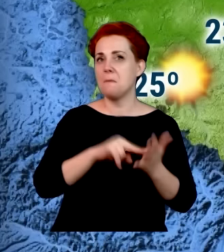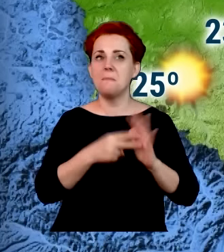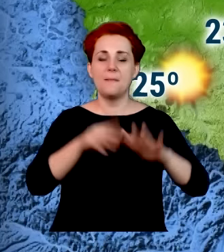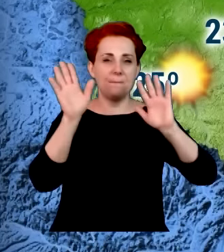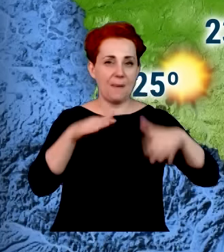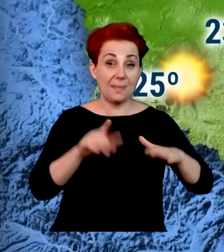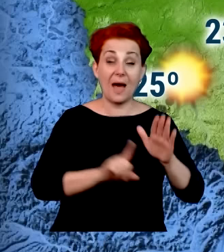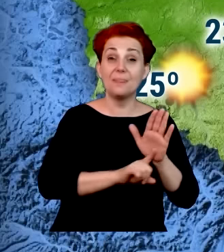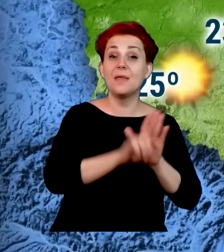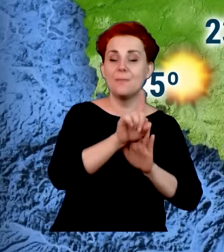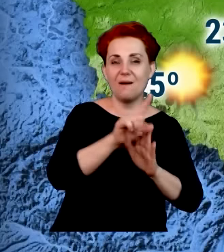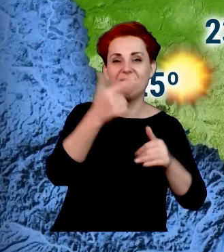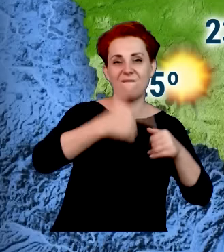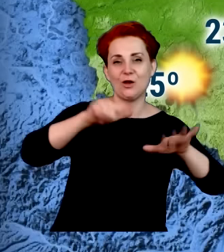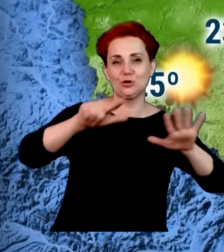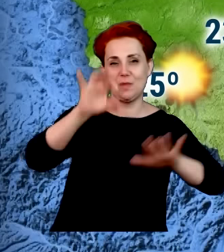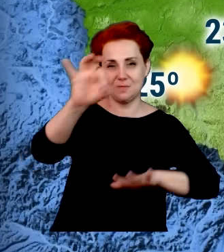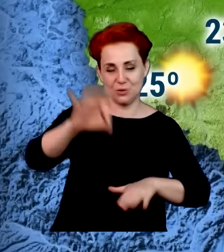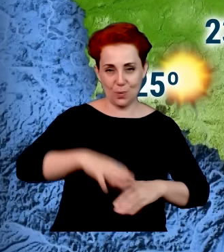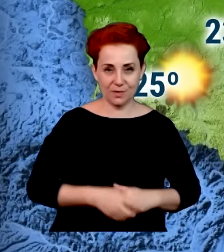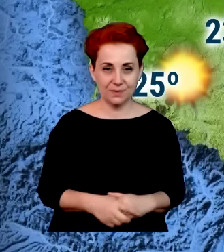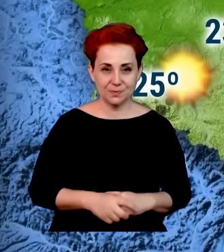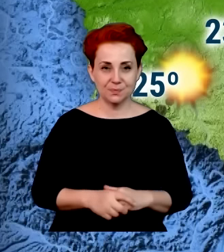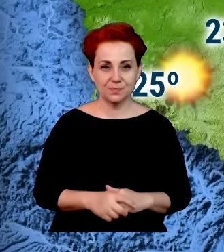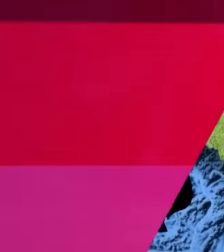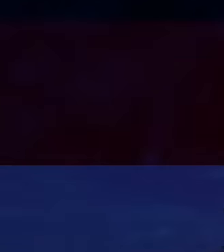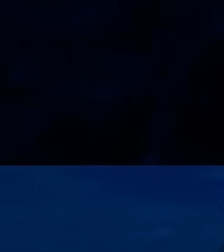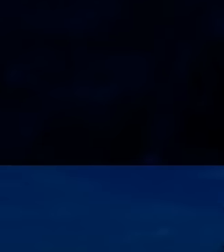wzrośnie do 27 stopni.